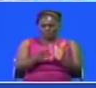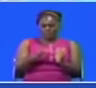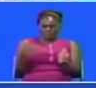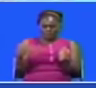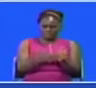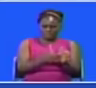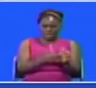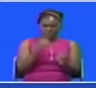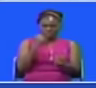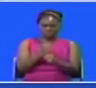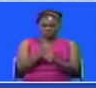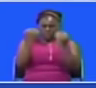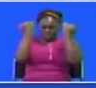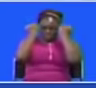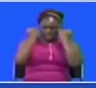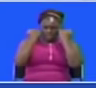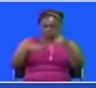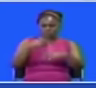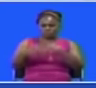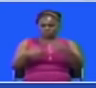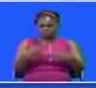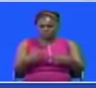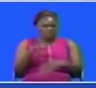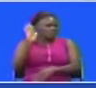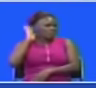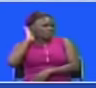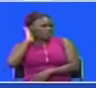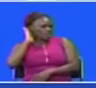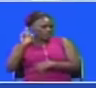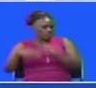suspended. The case is currently in court, with a hearing set to